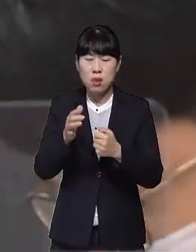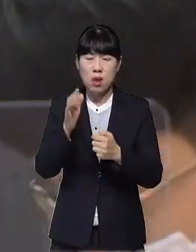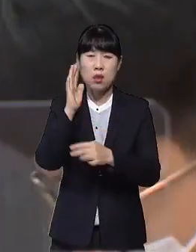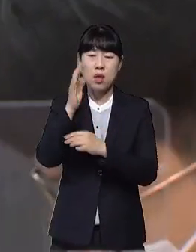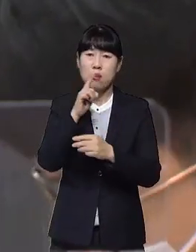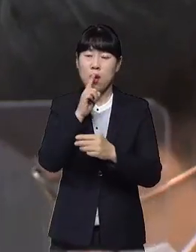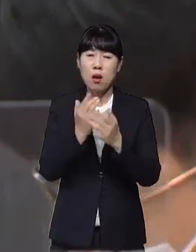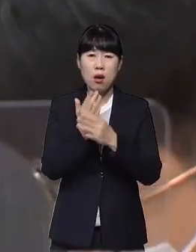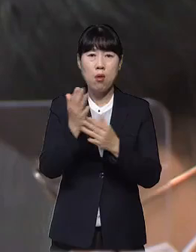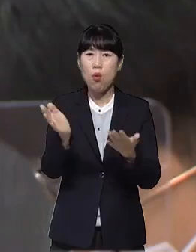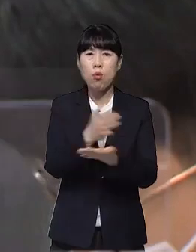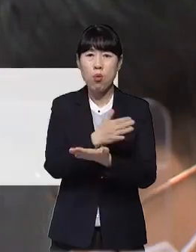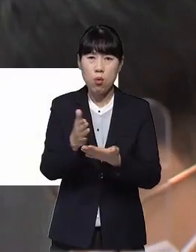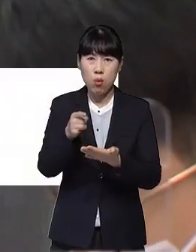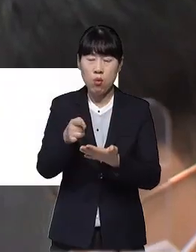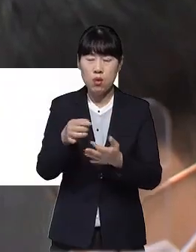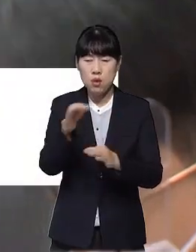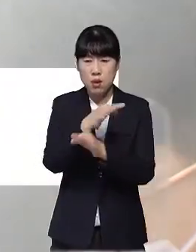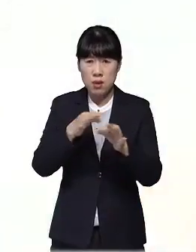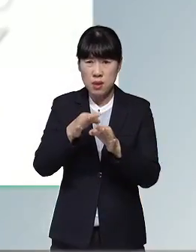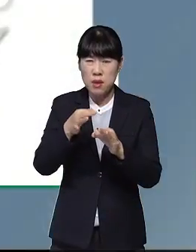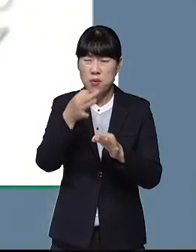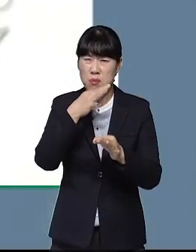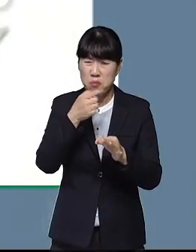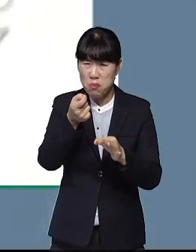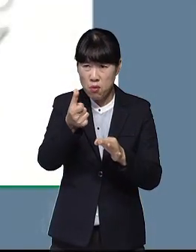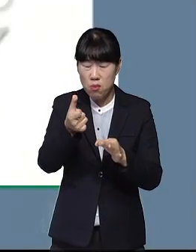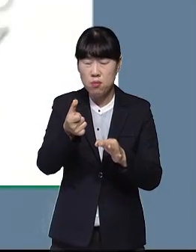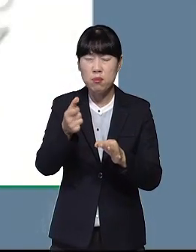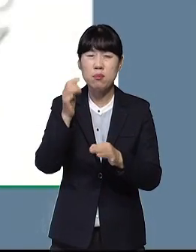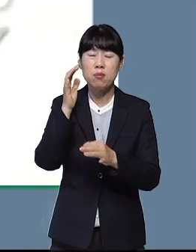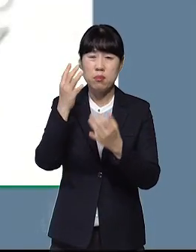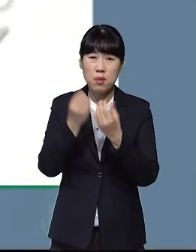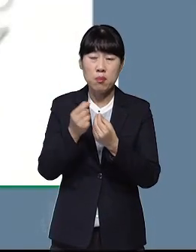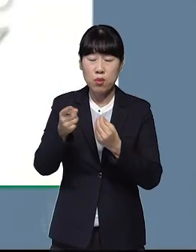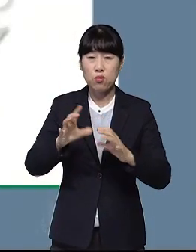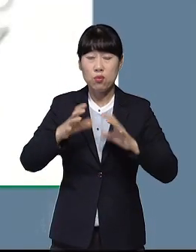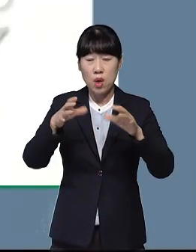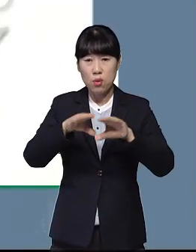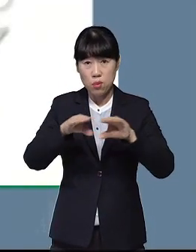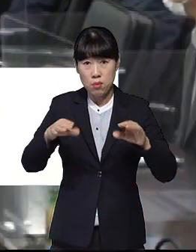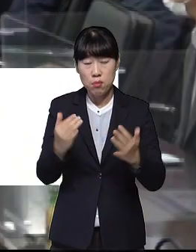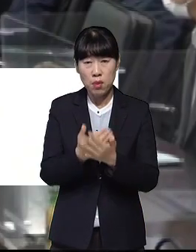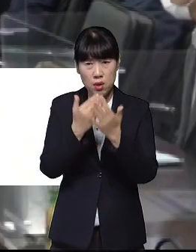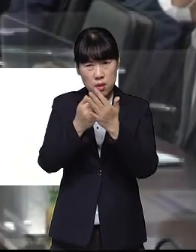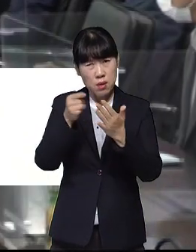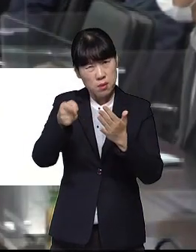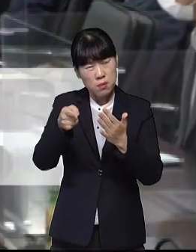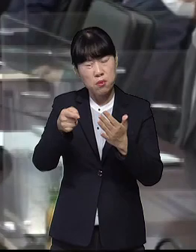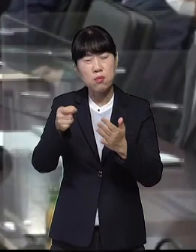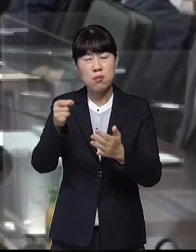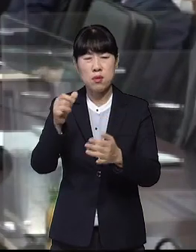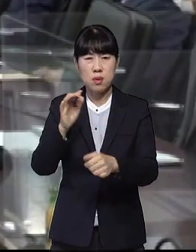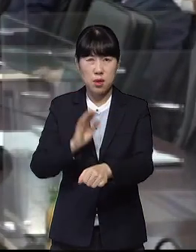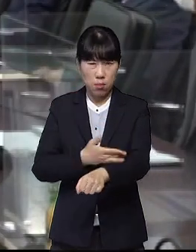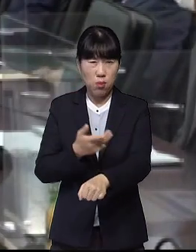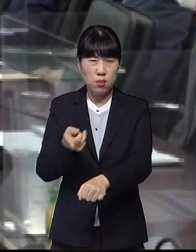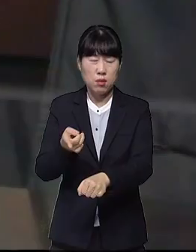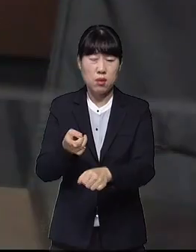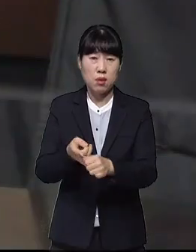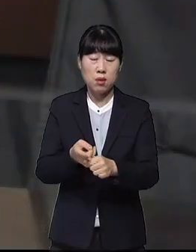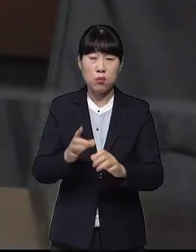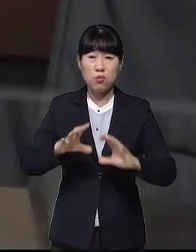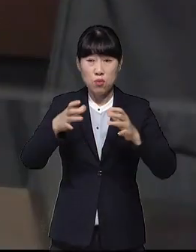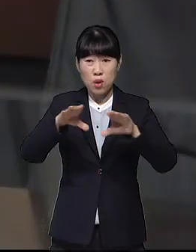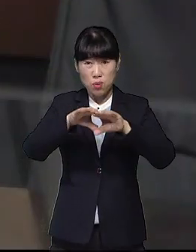않았습니다. 낮은 경제성이 발목을 잡은 건데 국가 균형 발전은 외면한 판단이라는 지적입니다. 국가